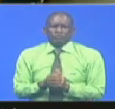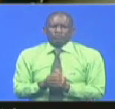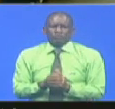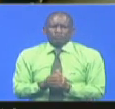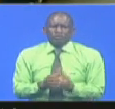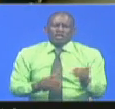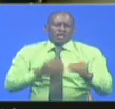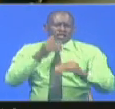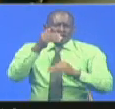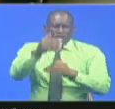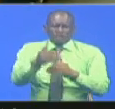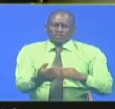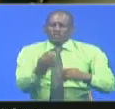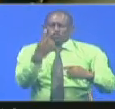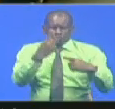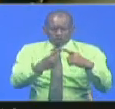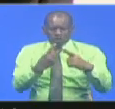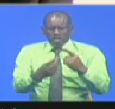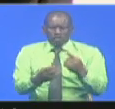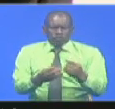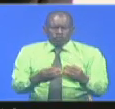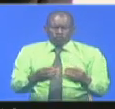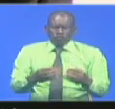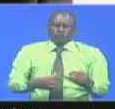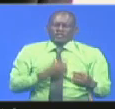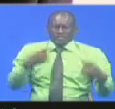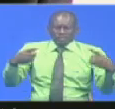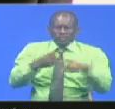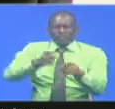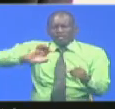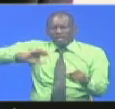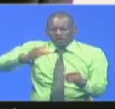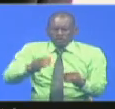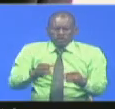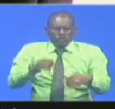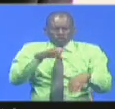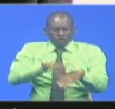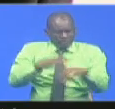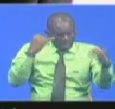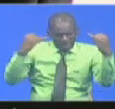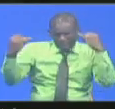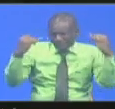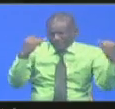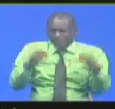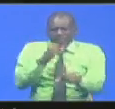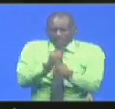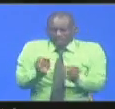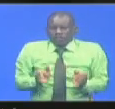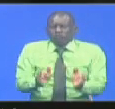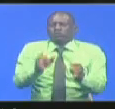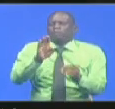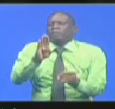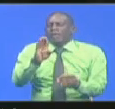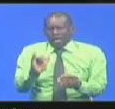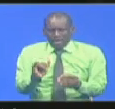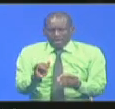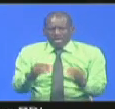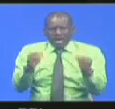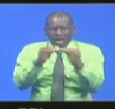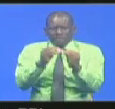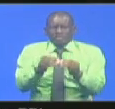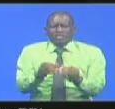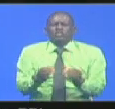Baada ya takriban miaka miwili ya kuzunguka katika kaunti tofauti kupata maoni, jopokazi la BBI limekusanyika